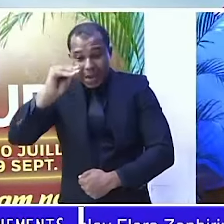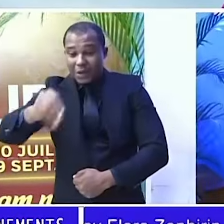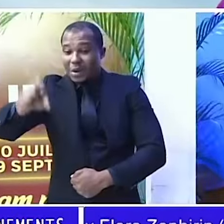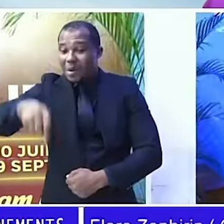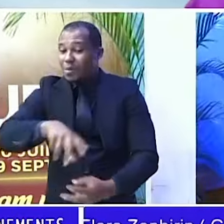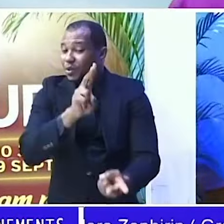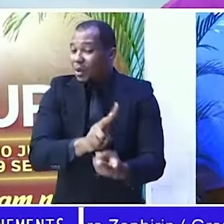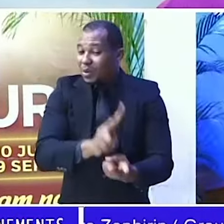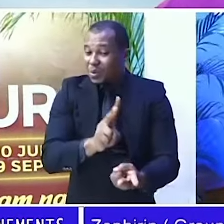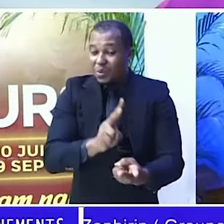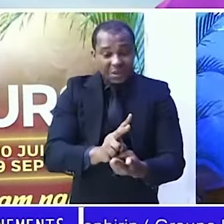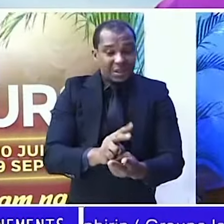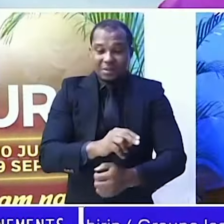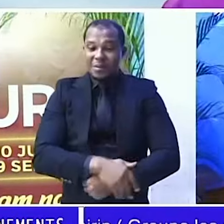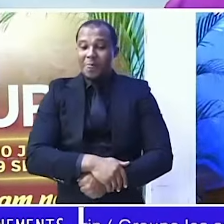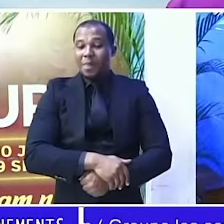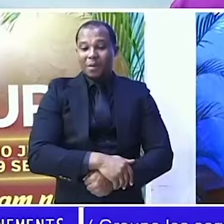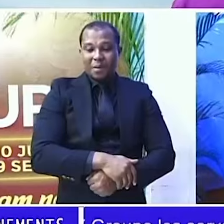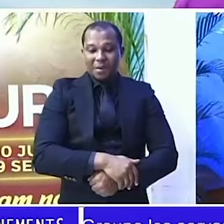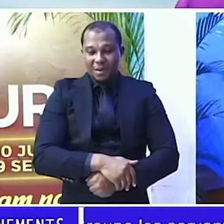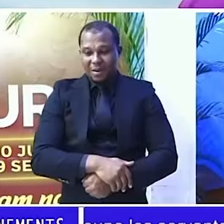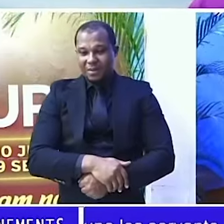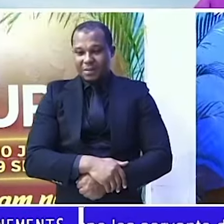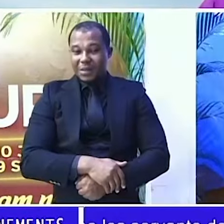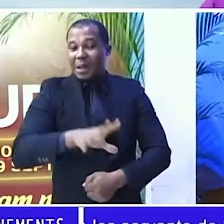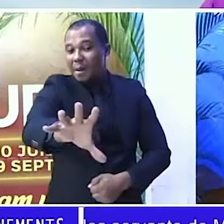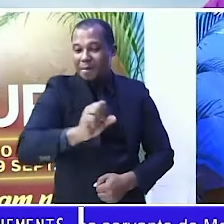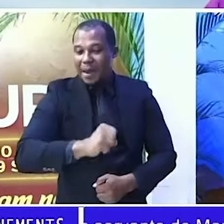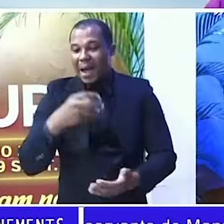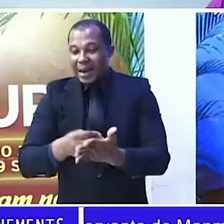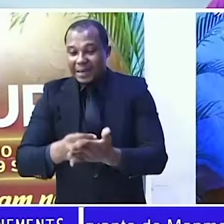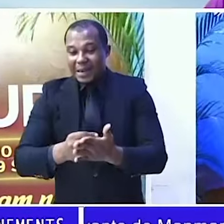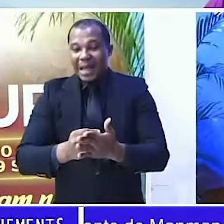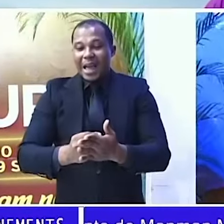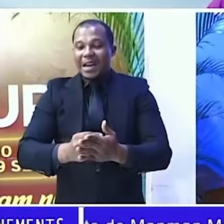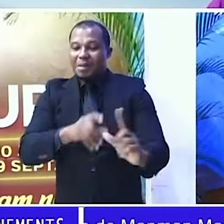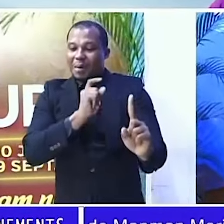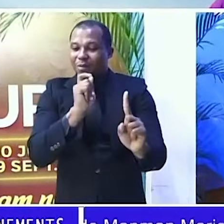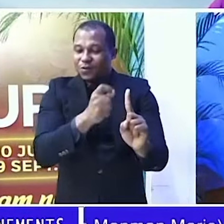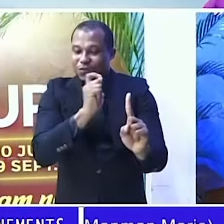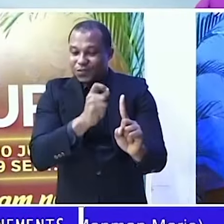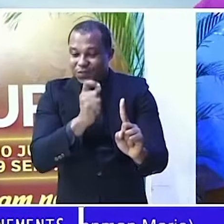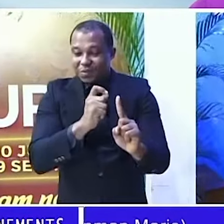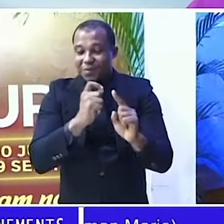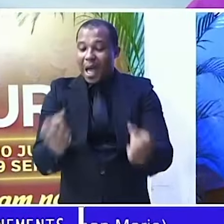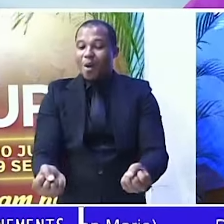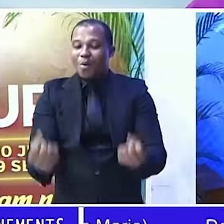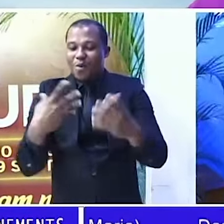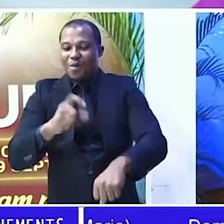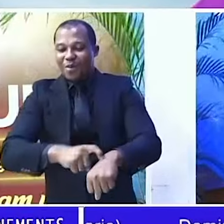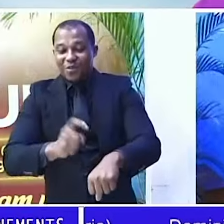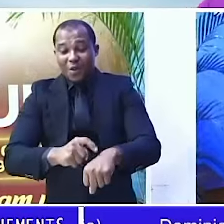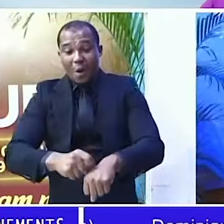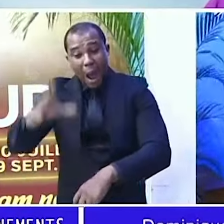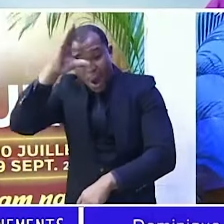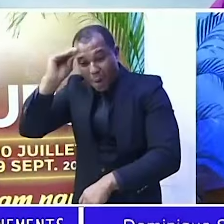si font cob sou il bon parole même oui mon Dieu pour mes femmes je nomme mon rêve même comme ça chérie quand tu